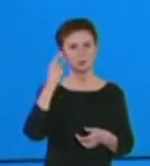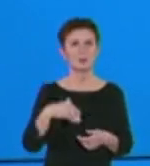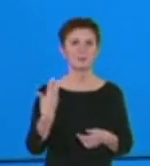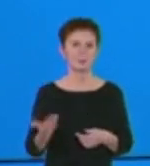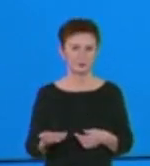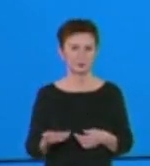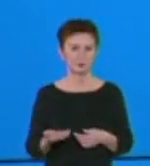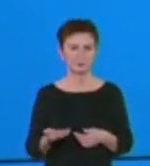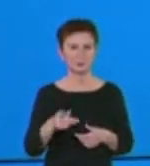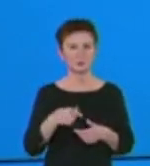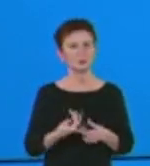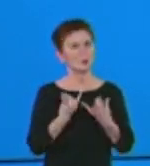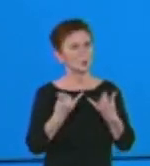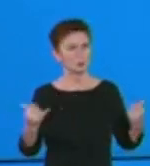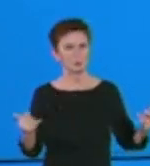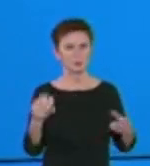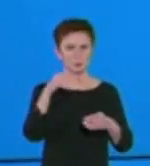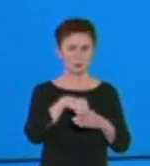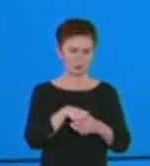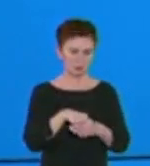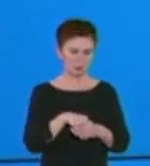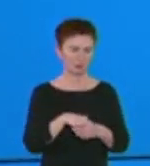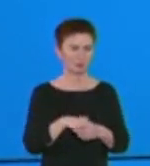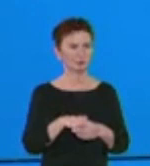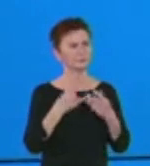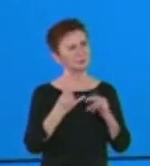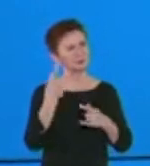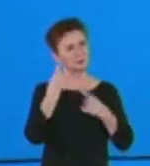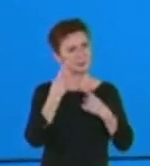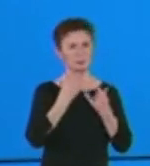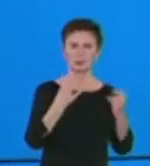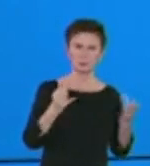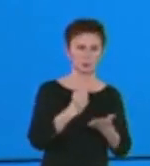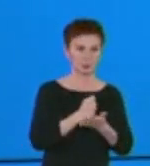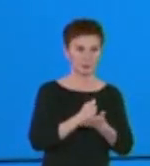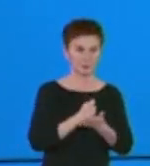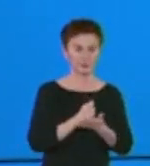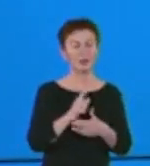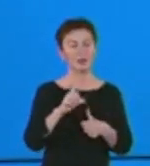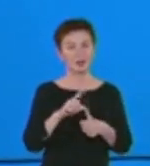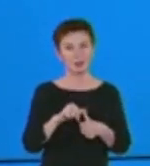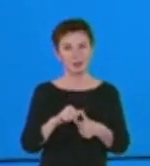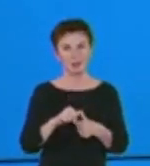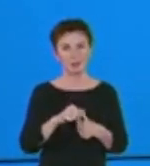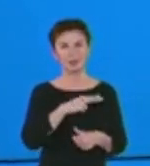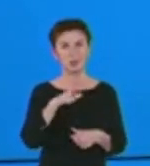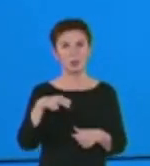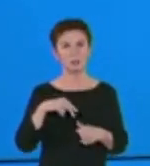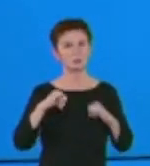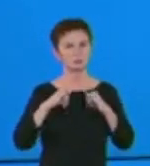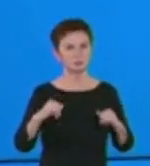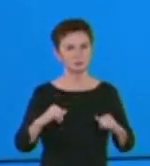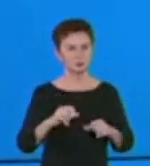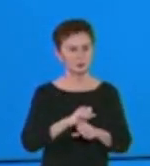osoby. Różnimy się w pewnych kwestiach, w naszych poglądach, natomiast naszą siłą było to,